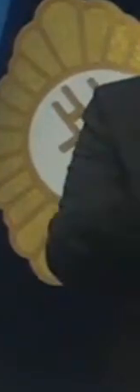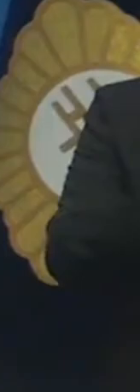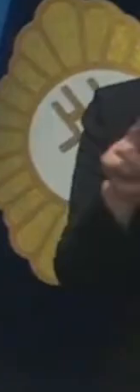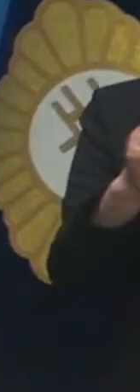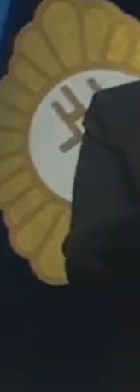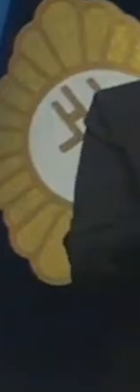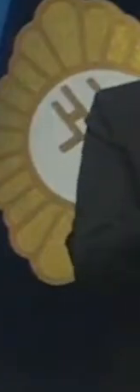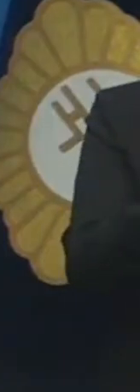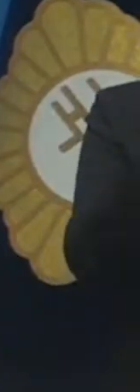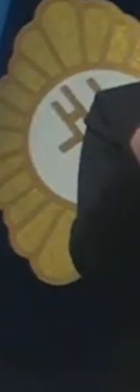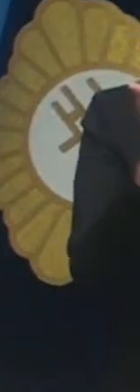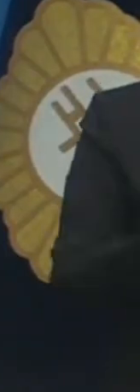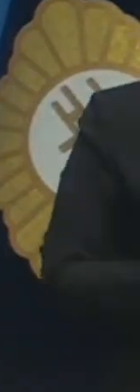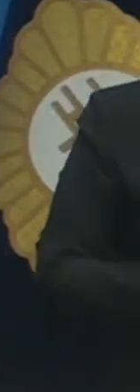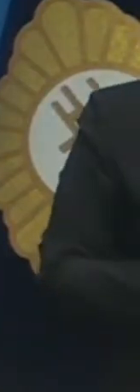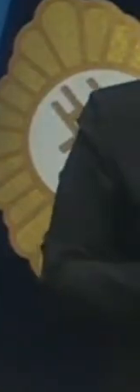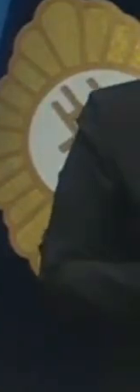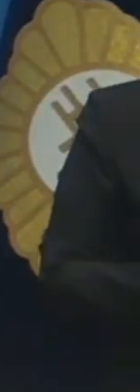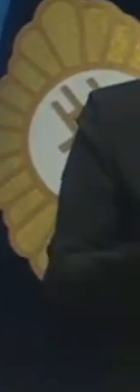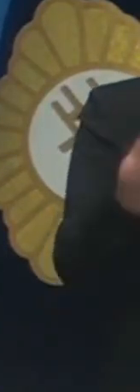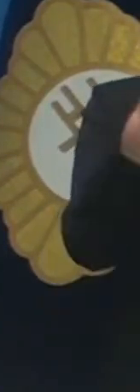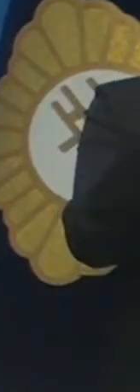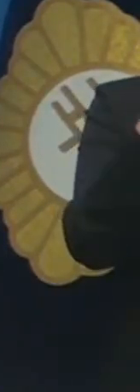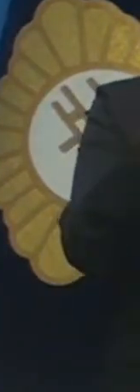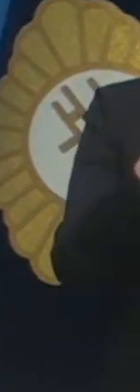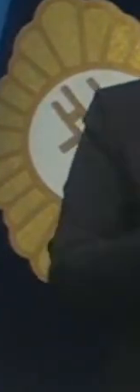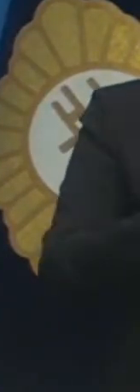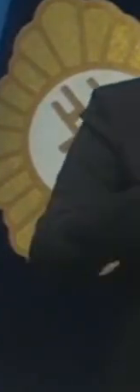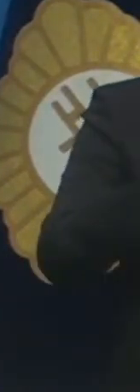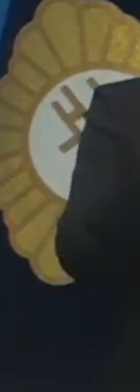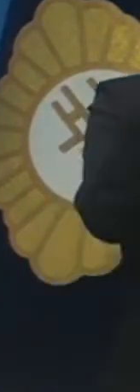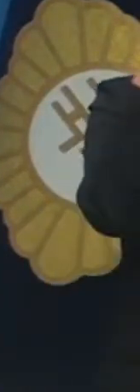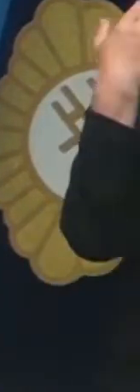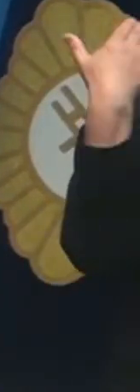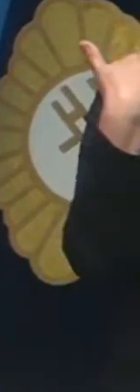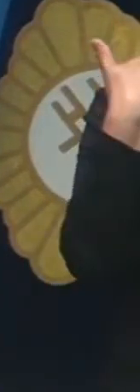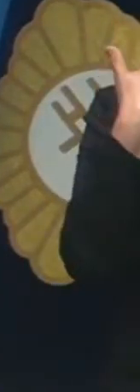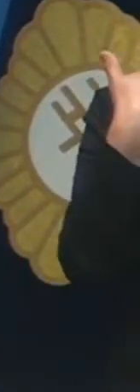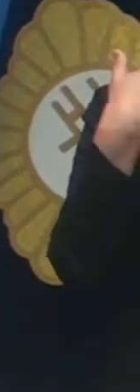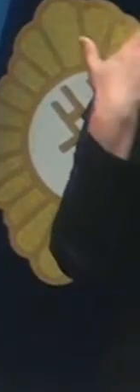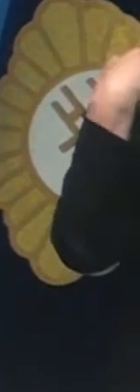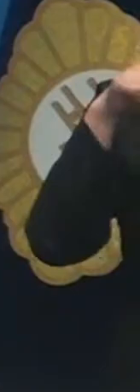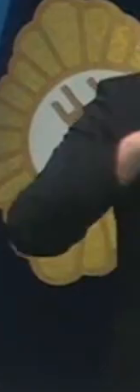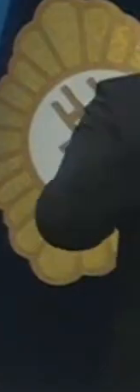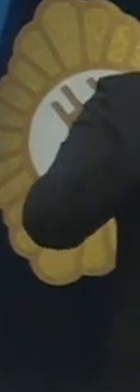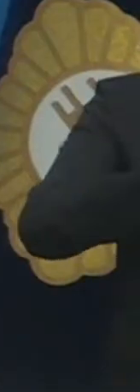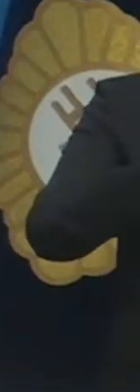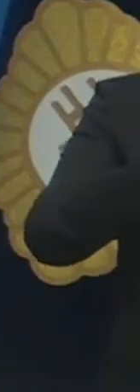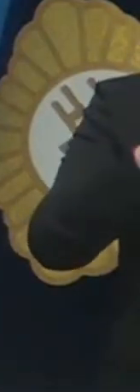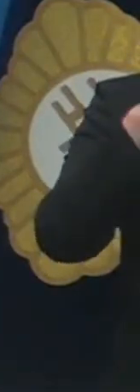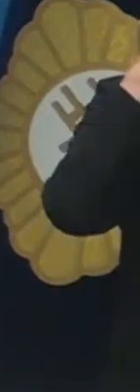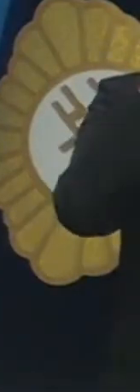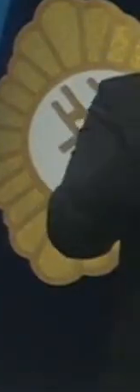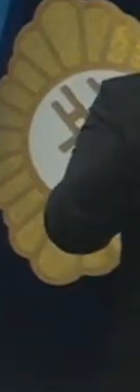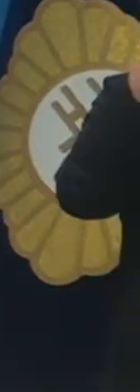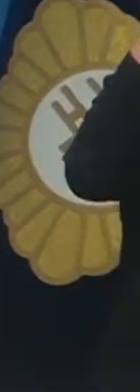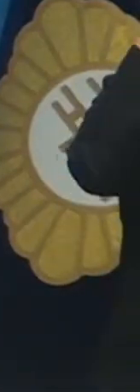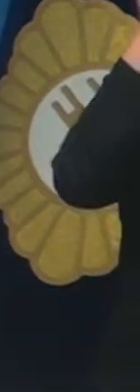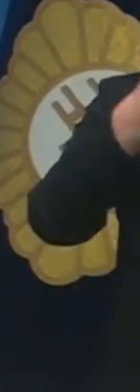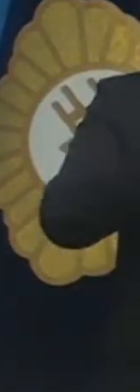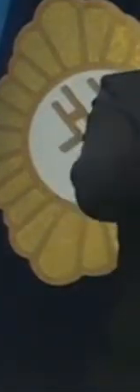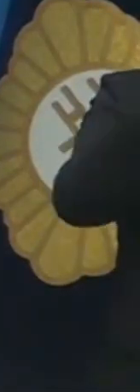조치가 뒤따라야 합니다. 둘째, 국민대는 대학 내 연구윤리위원회의 실질적